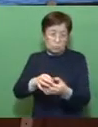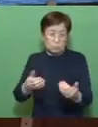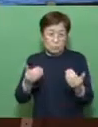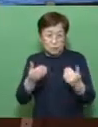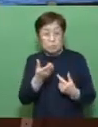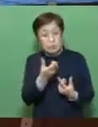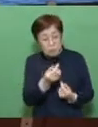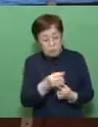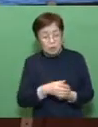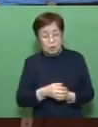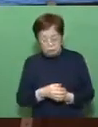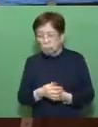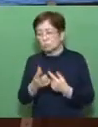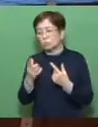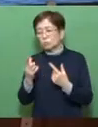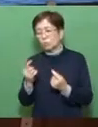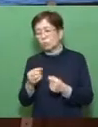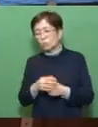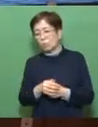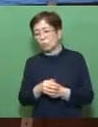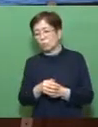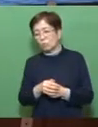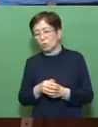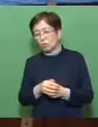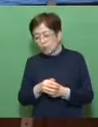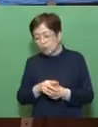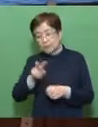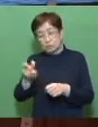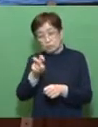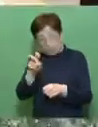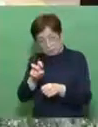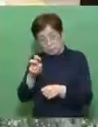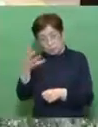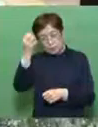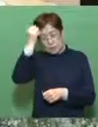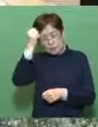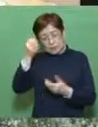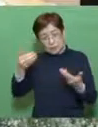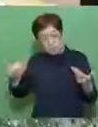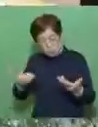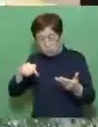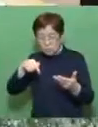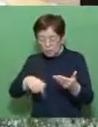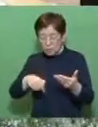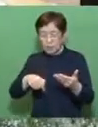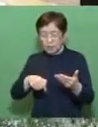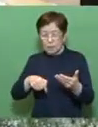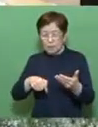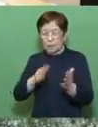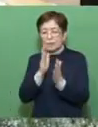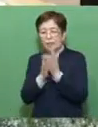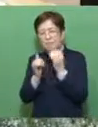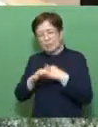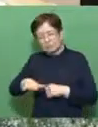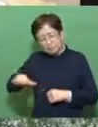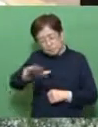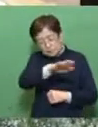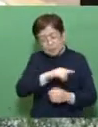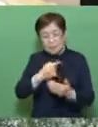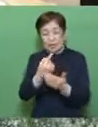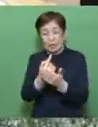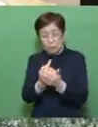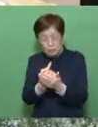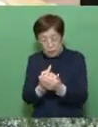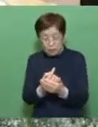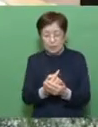きますねそうあのま20年記念事業ということでねあの県民総参加でえ忘れ